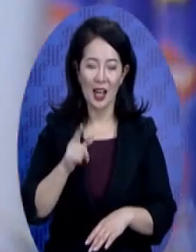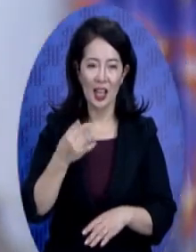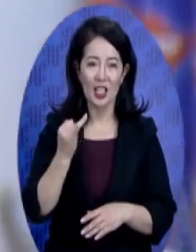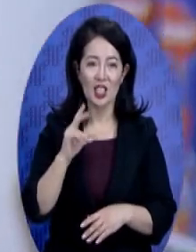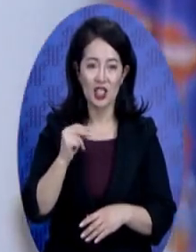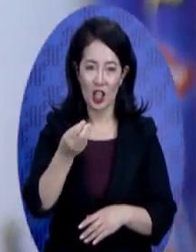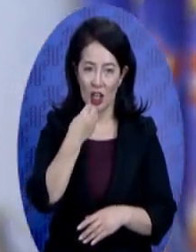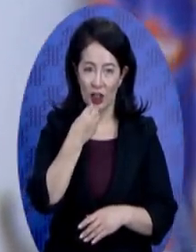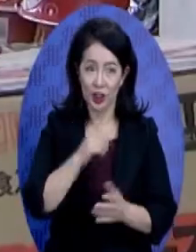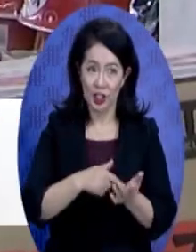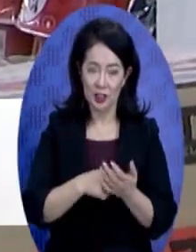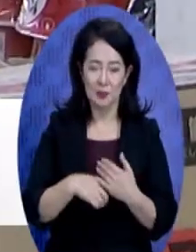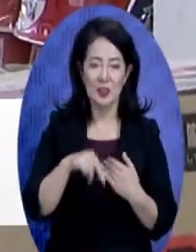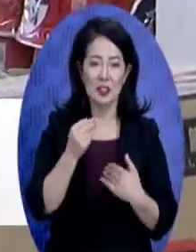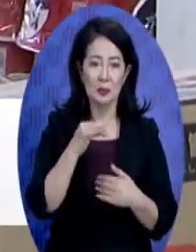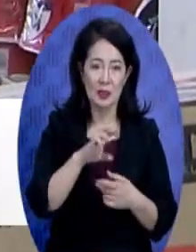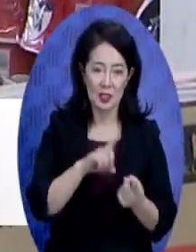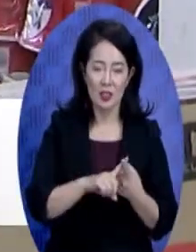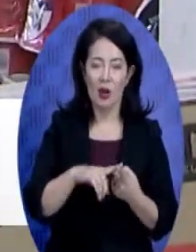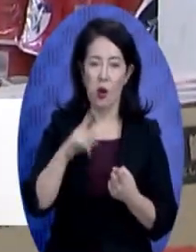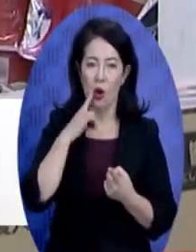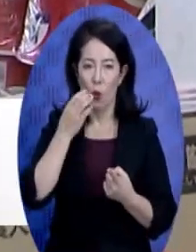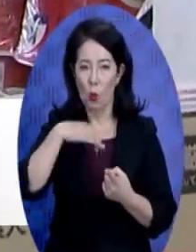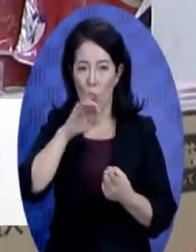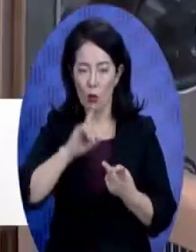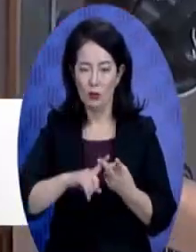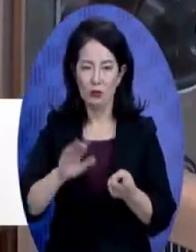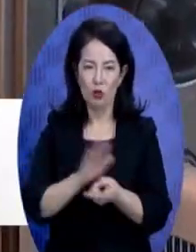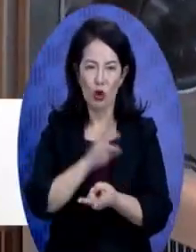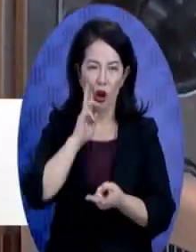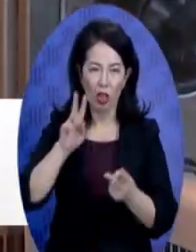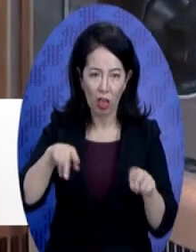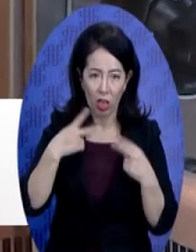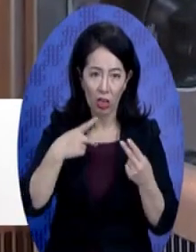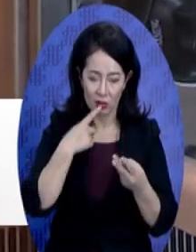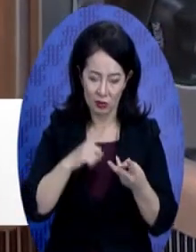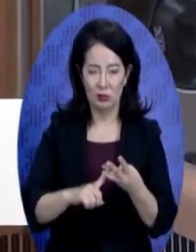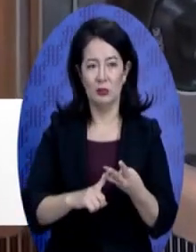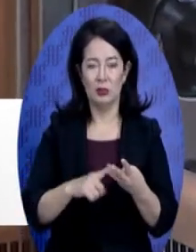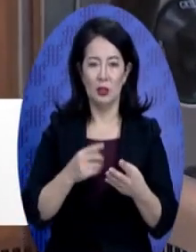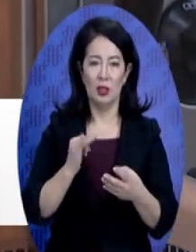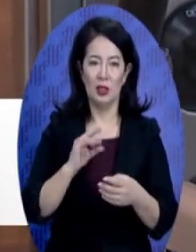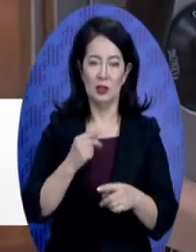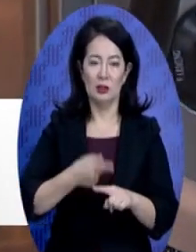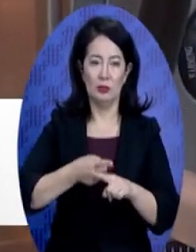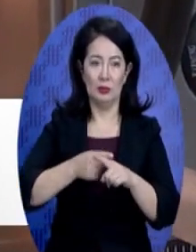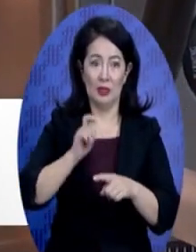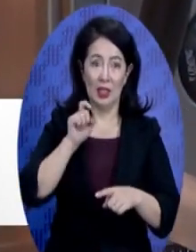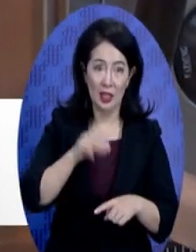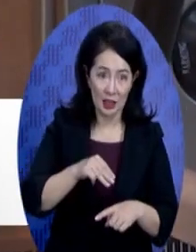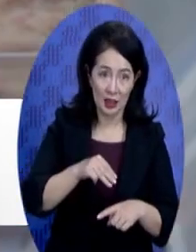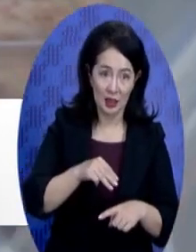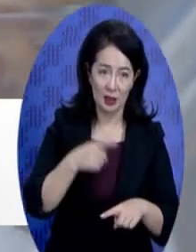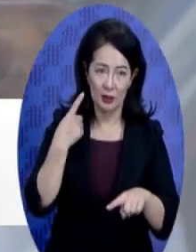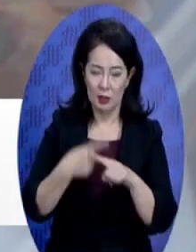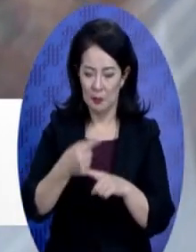байдаг. Гэтэл чипс, чихэрлэг ундаа, түргэн хоол зэрэг илчлэг өндөртэй хүнсийг хэрэглэснээр өдөрт авах илчлэгийн хэмжээ хэтэрчихдэг. Гэсэн хэрнээ дээр хүнс